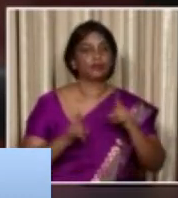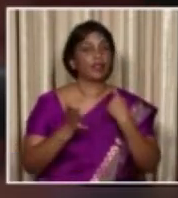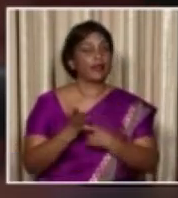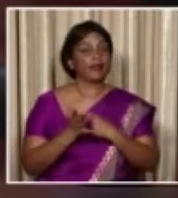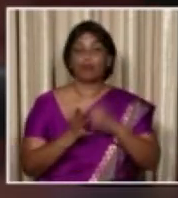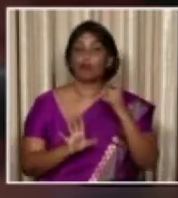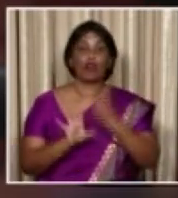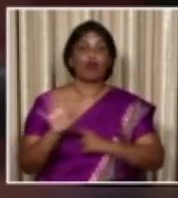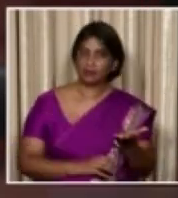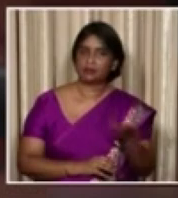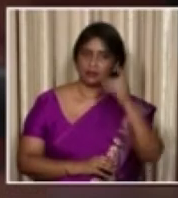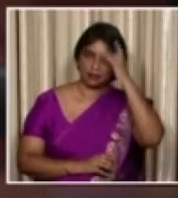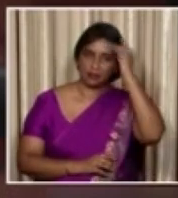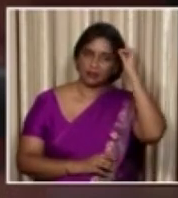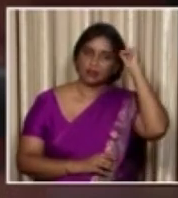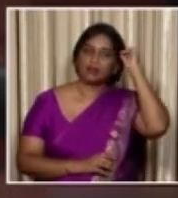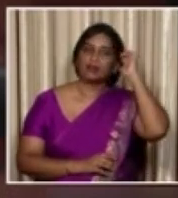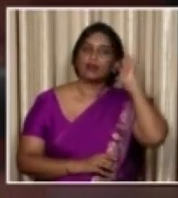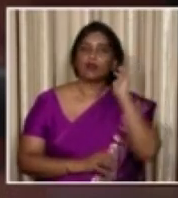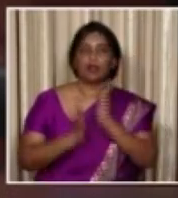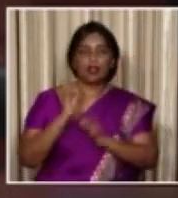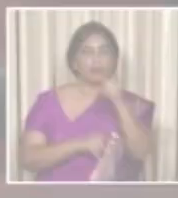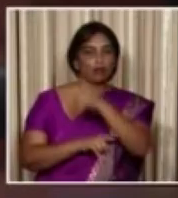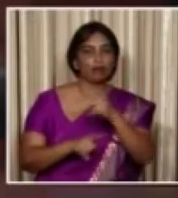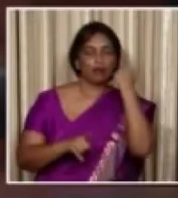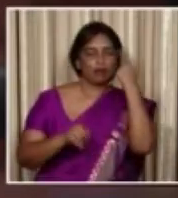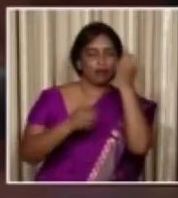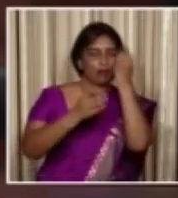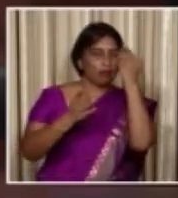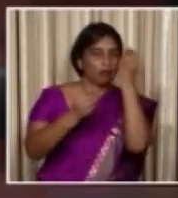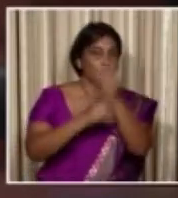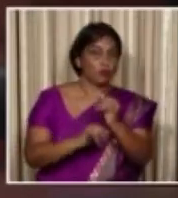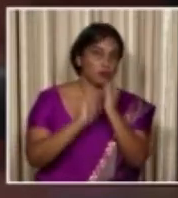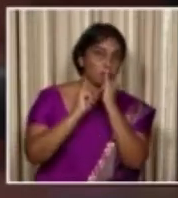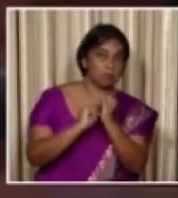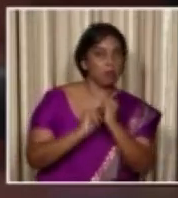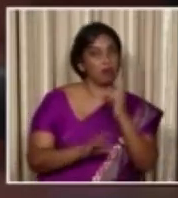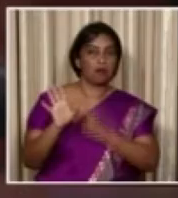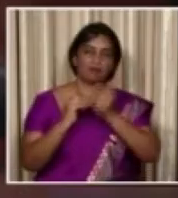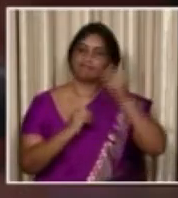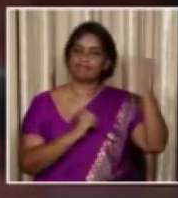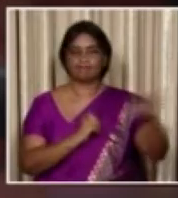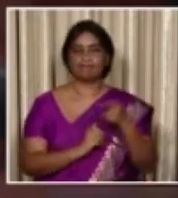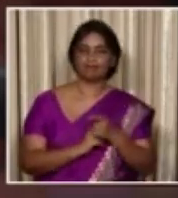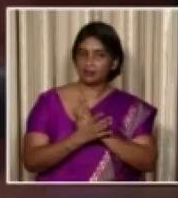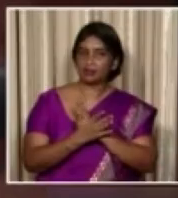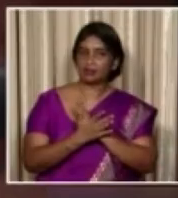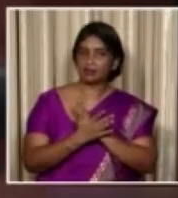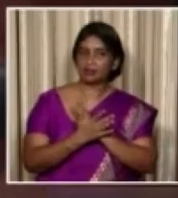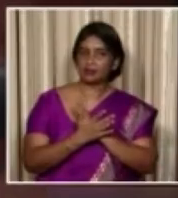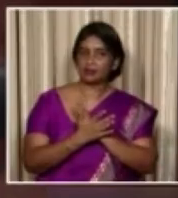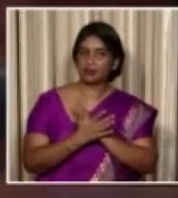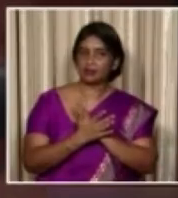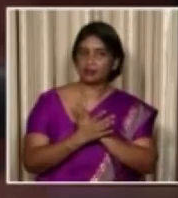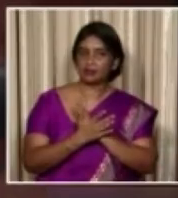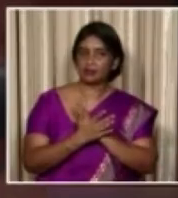බණ්ඩාර කියන තව අවුරුද්දක් දෙන්න ඕන කියලා. මේ පෞමේ මන්ත්‍රීවරුන්ට හදන චිත්‍රයක්. මෙයා මාර සූත්‍රකාර කොහොම හරි අවුරුද්දක් තව දික් කරගනි. මාර ගේමක් ගහයි. ගේම්